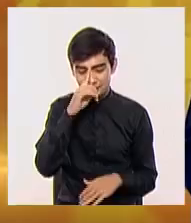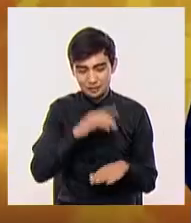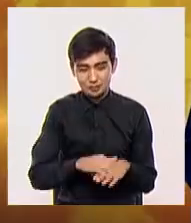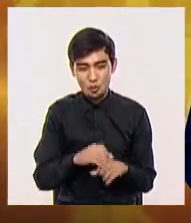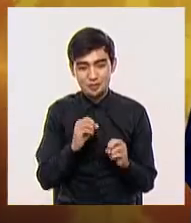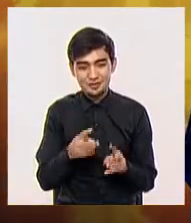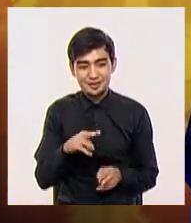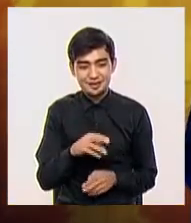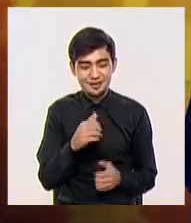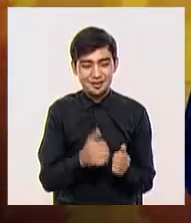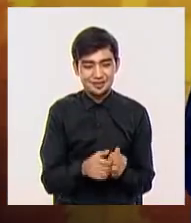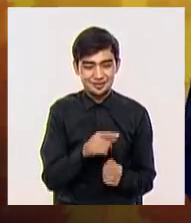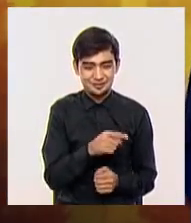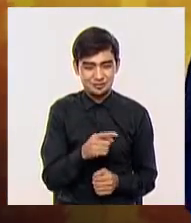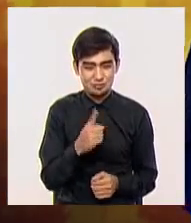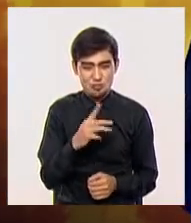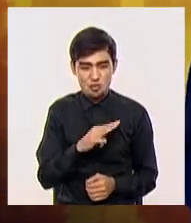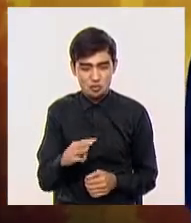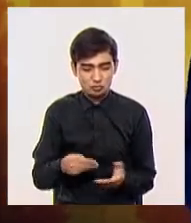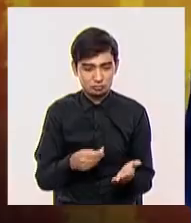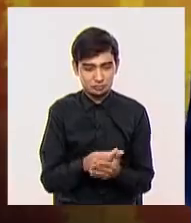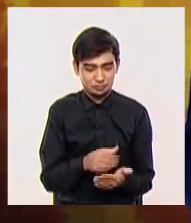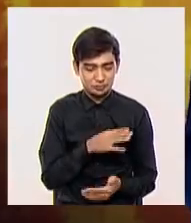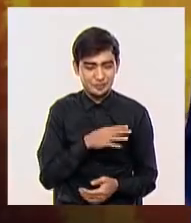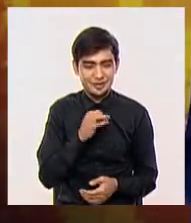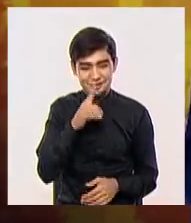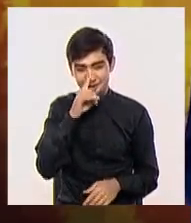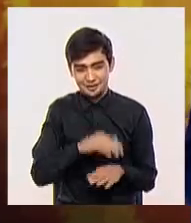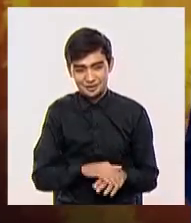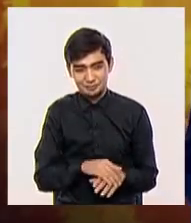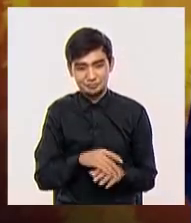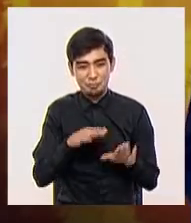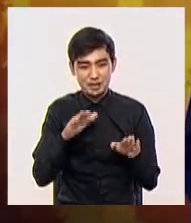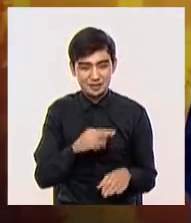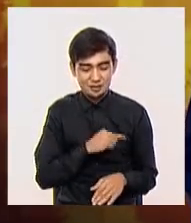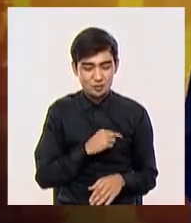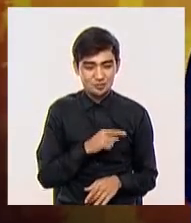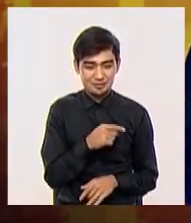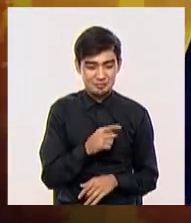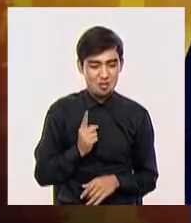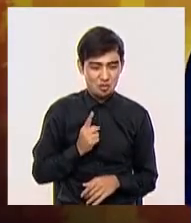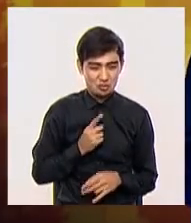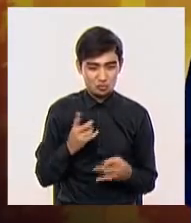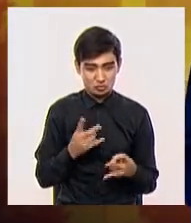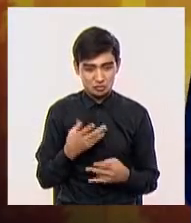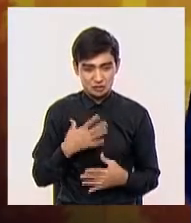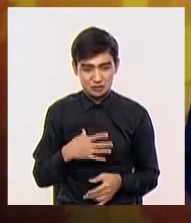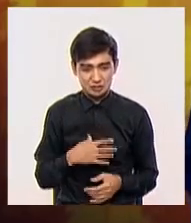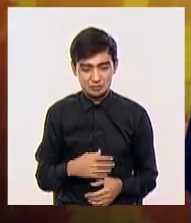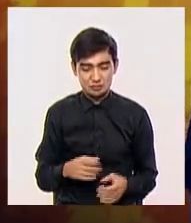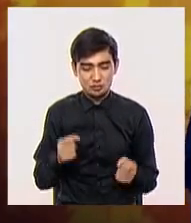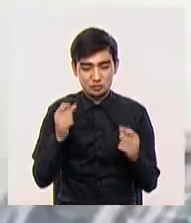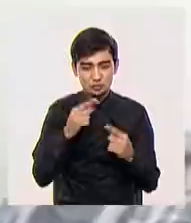үшін әр қайсына миллиондап қаржы бөлінеді. Жалпы әкімдік ғимараттарына күзет керек пе? Әріптесім зерттеп көрді.